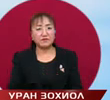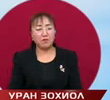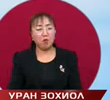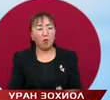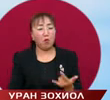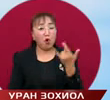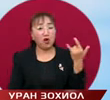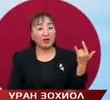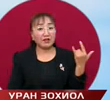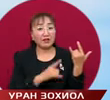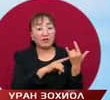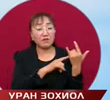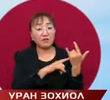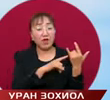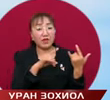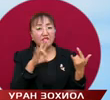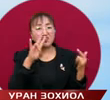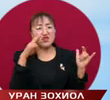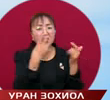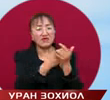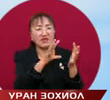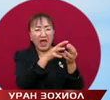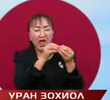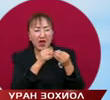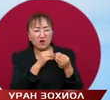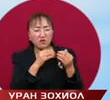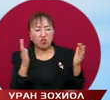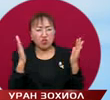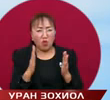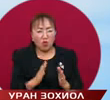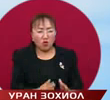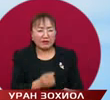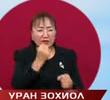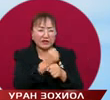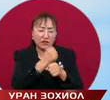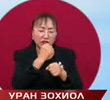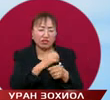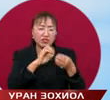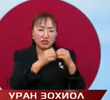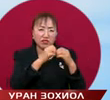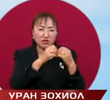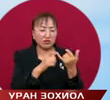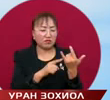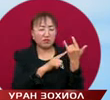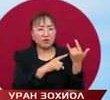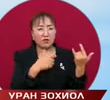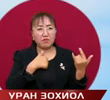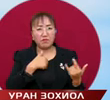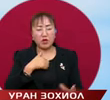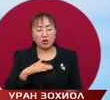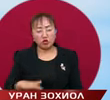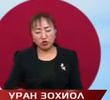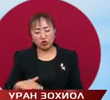гэж зүтгэсэн нээ бүү. Эцэж туртал нь эдэлсэн гонгор гоо хоёрт би том болтлоо